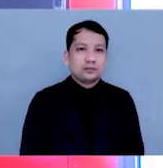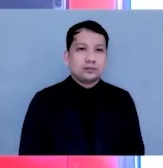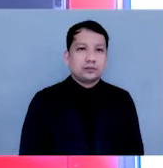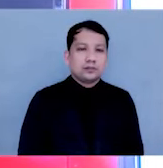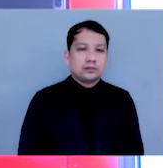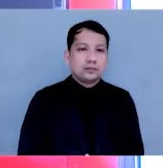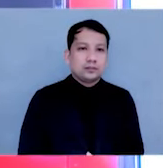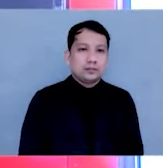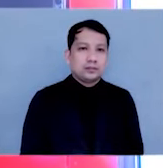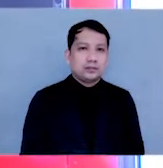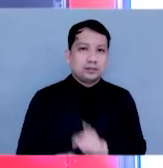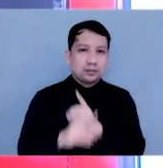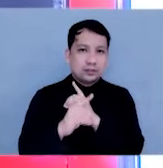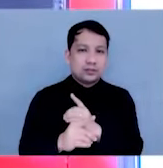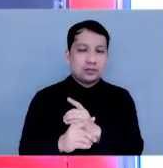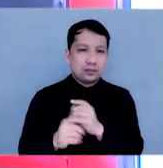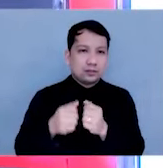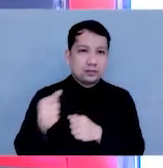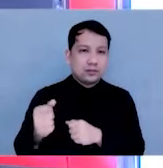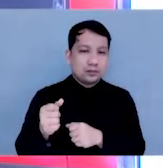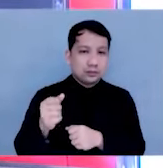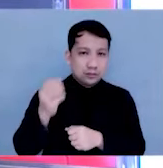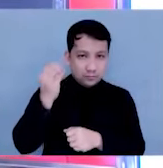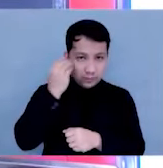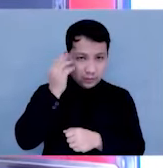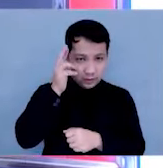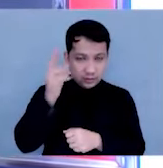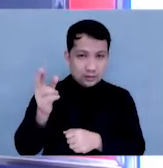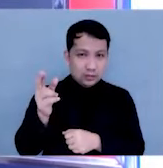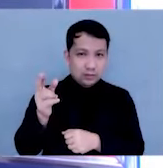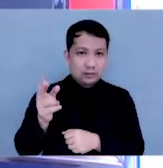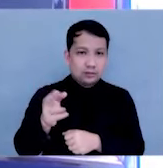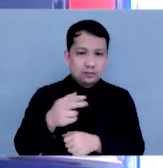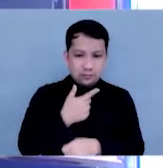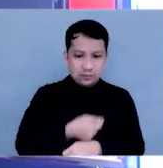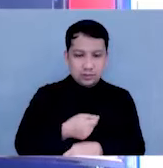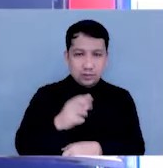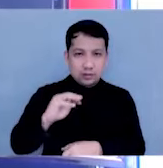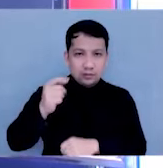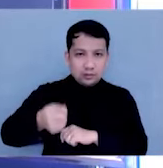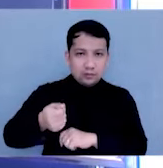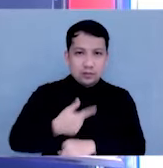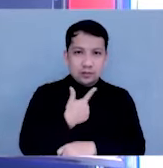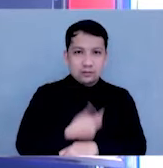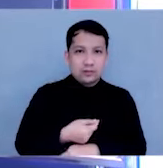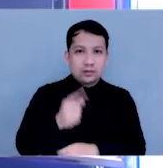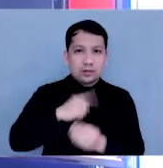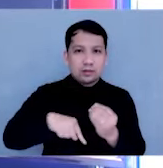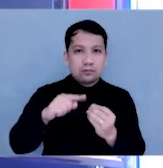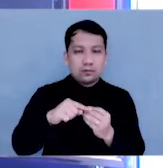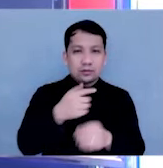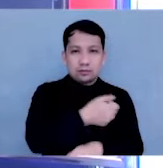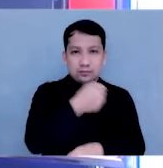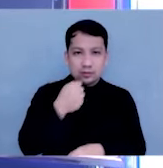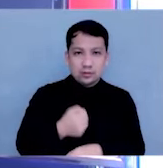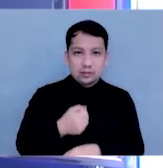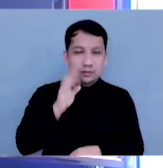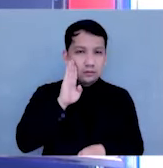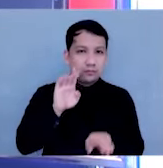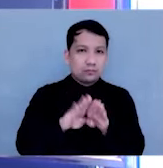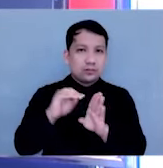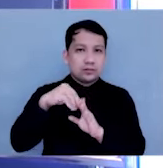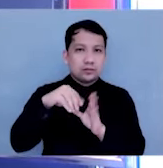Depensa si suspended Cebu City Mayor Michael Rama sa hatol na guilty ng ombudsman kaugnay ng umano'y pag-hire niya ng kamag-anak sa City